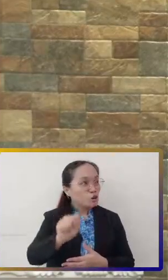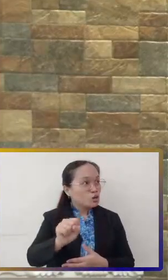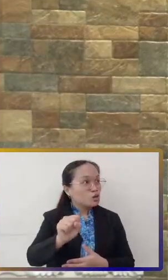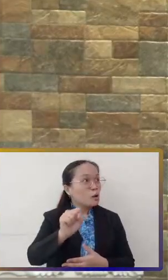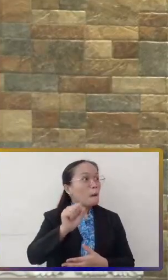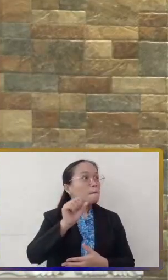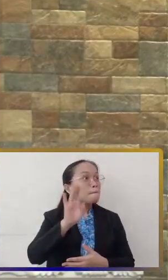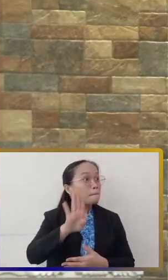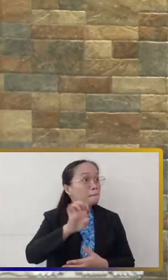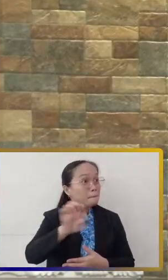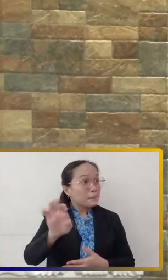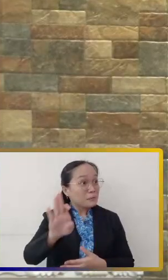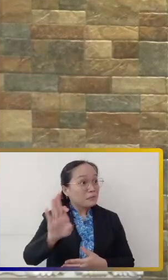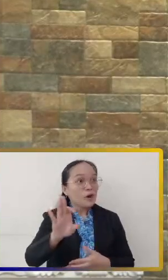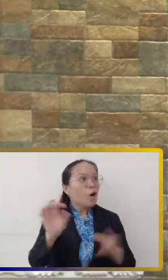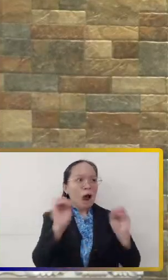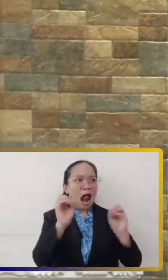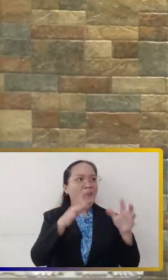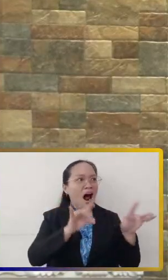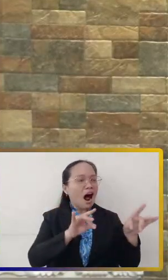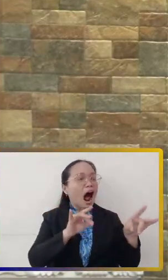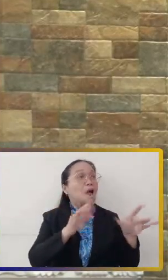Amerika.